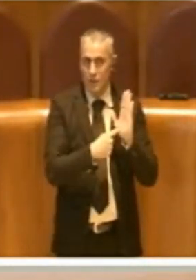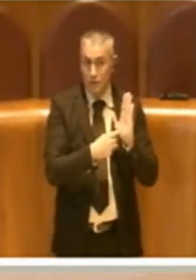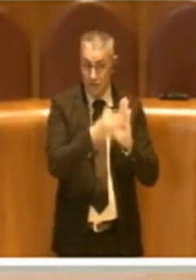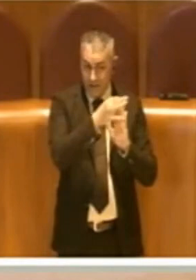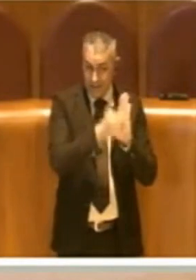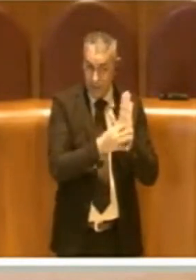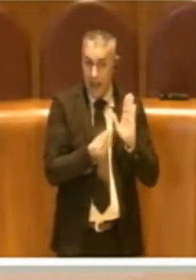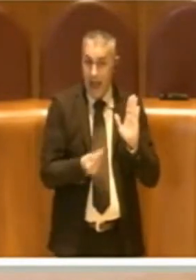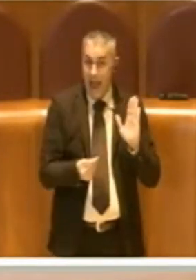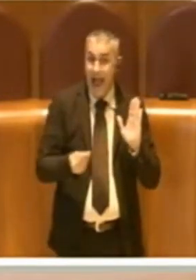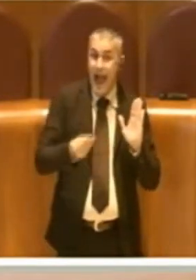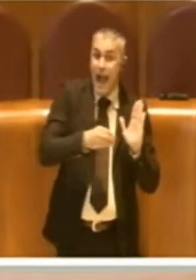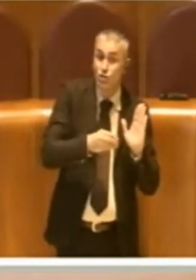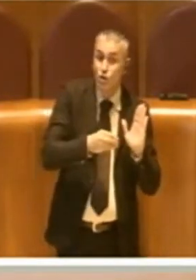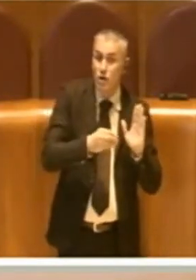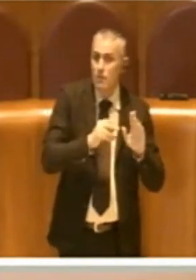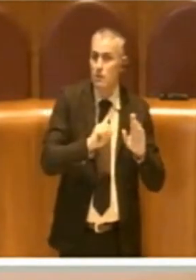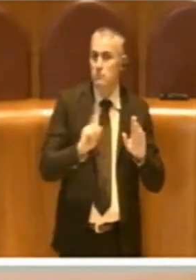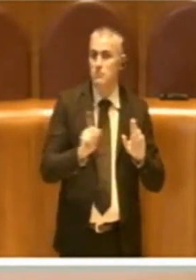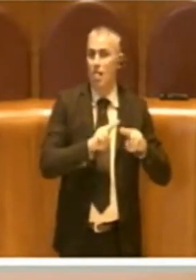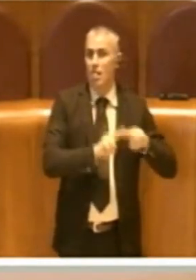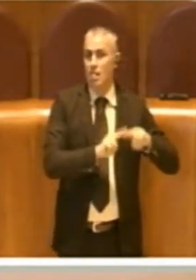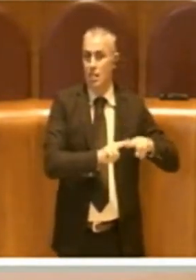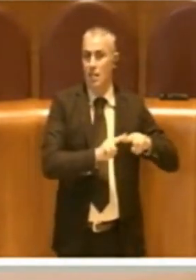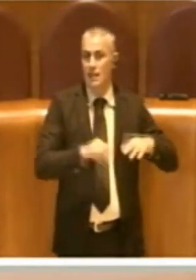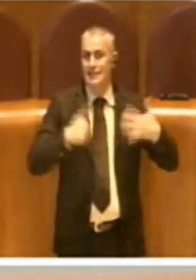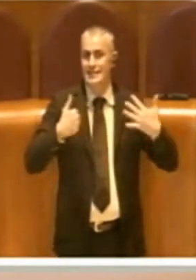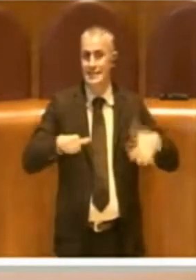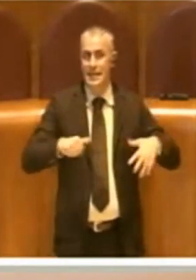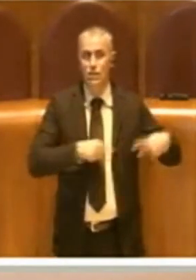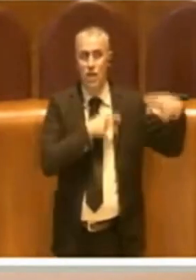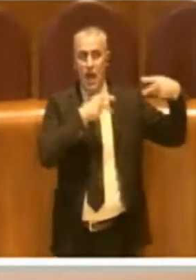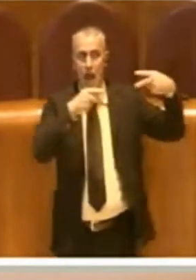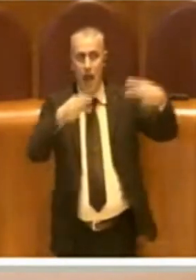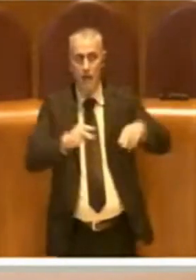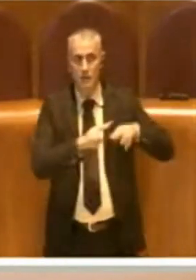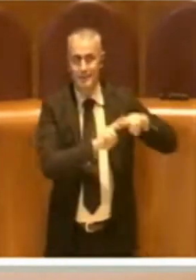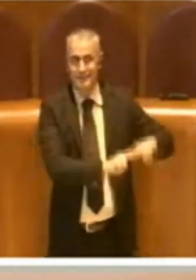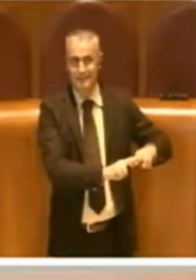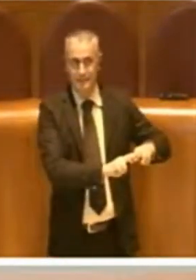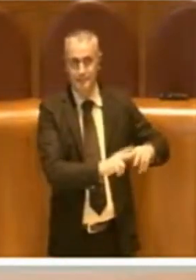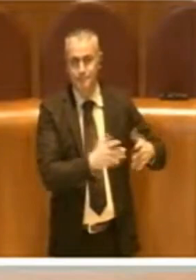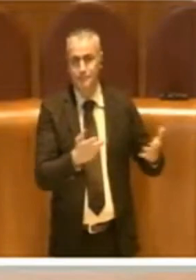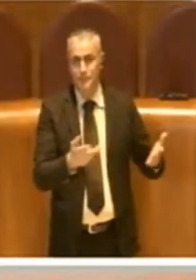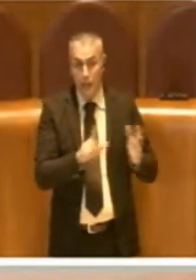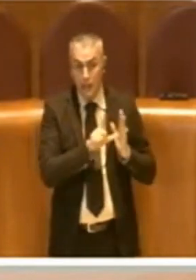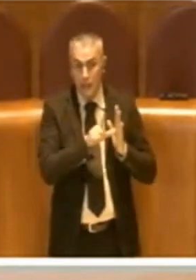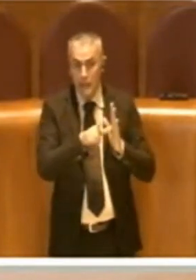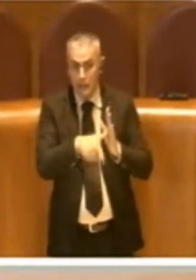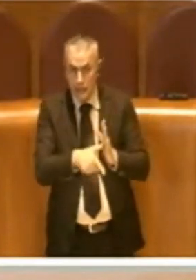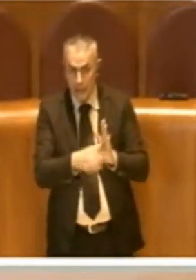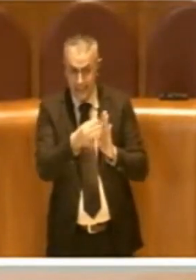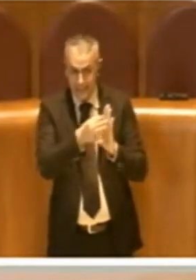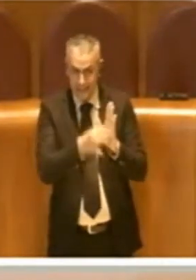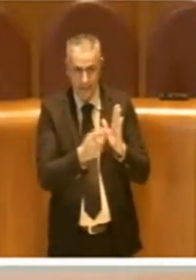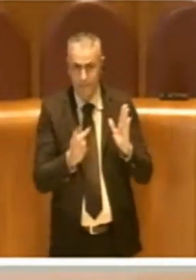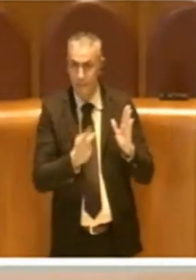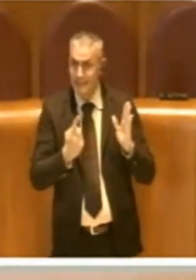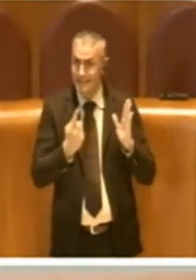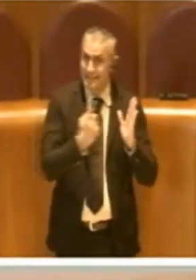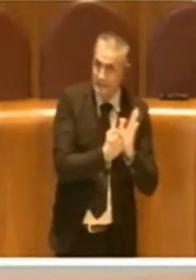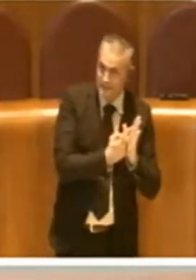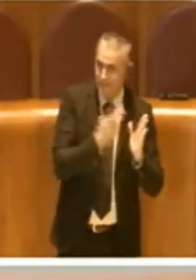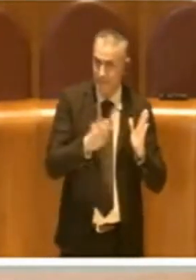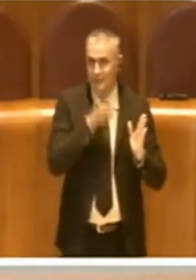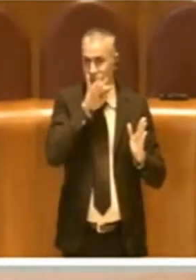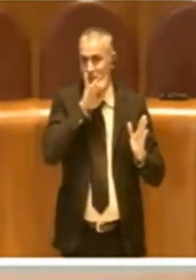stato aggiornato per 16 anni e quindi nel corso del tempo è diventato via via inapplicabile perché è